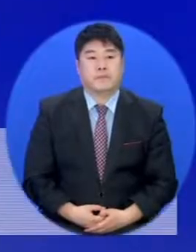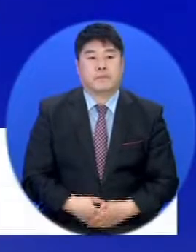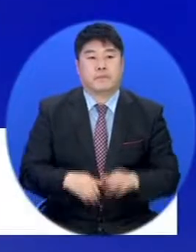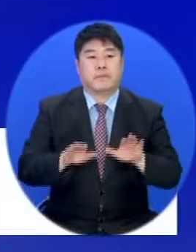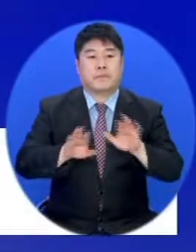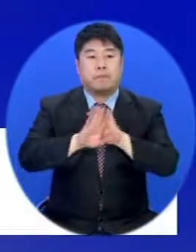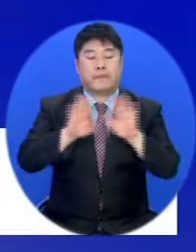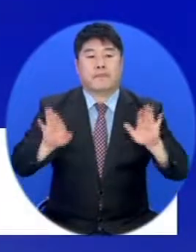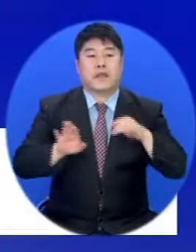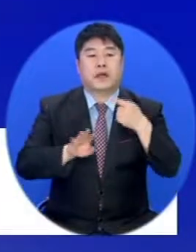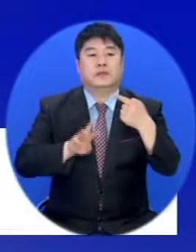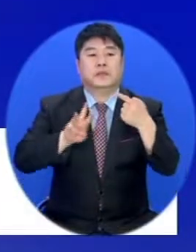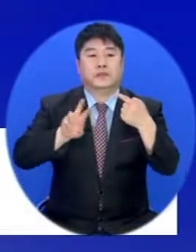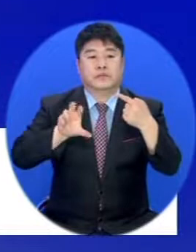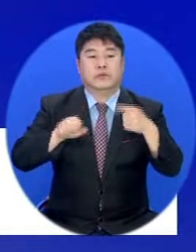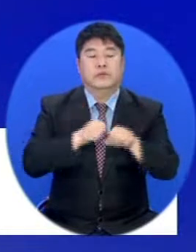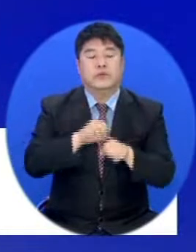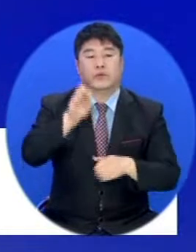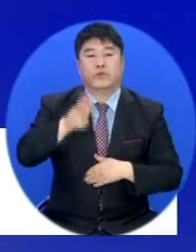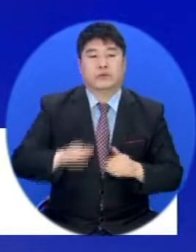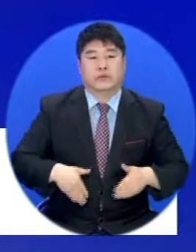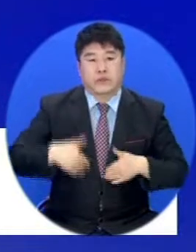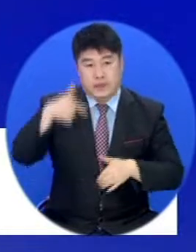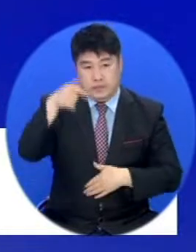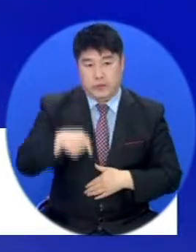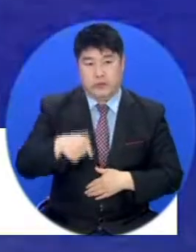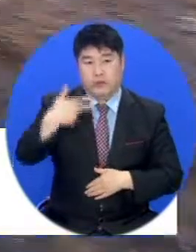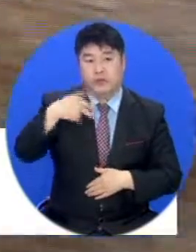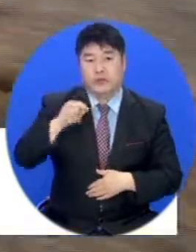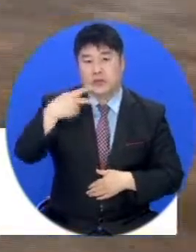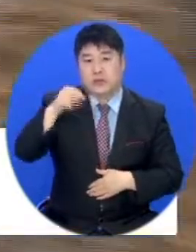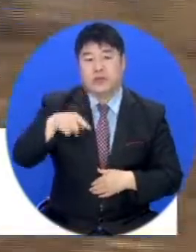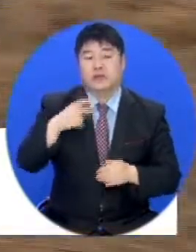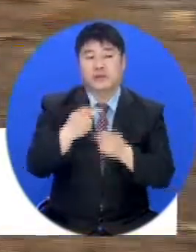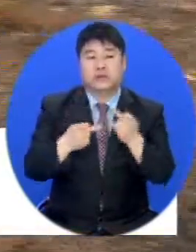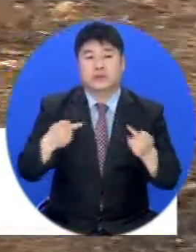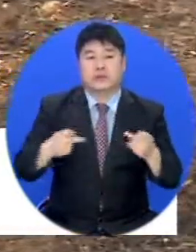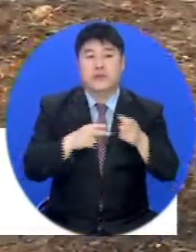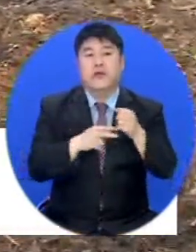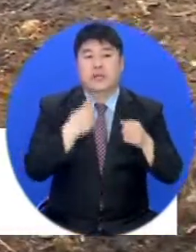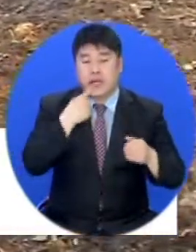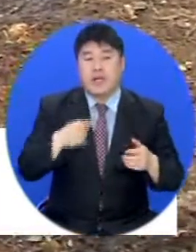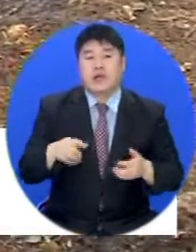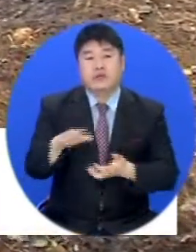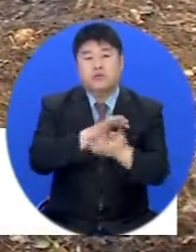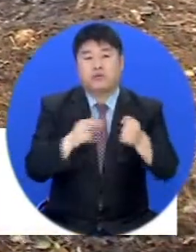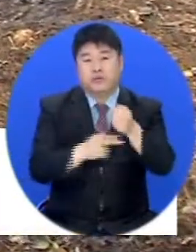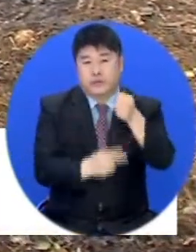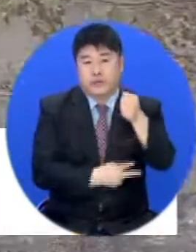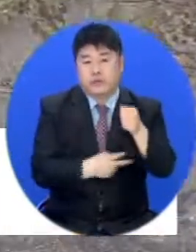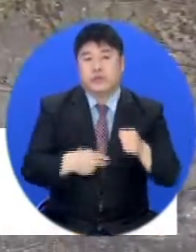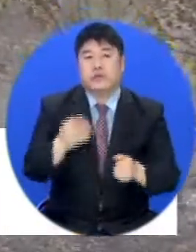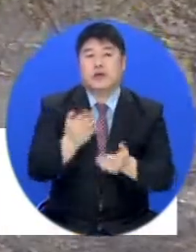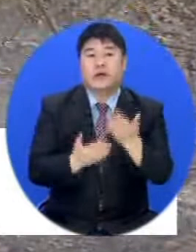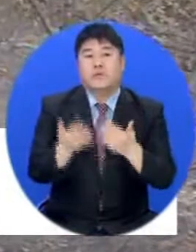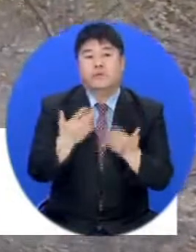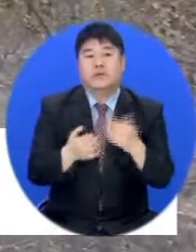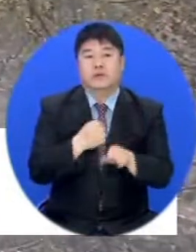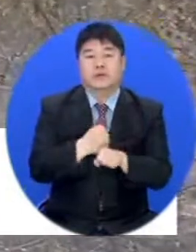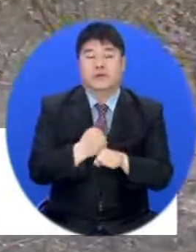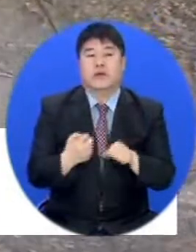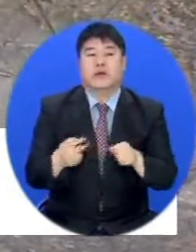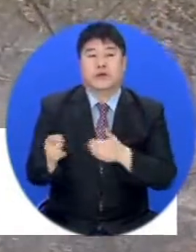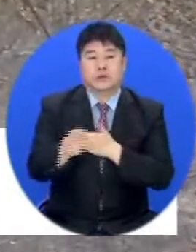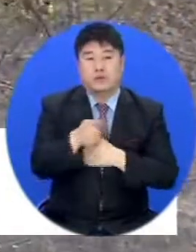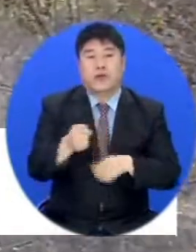오늘 낮 1시 35분쯤 광주시 남구 제석산 구름다리 인근 야산에서 불이 나 출동한 소방대에 의해 2시간여